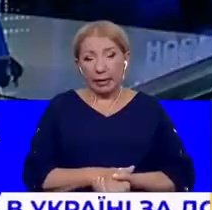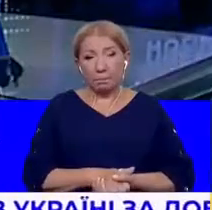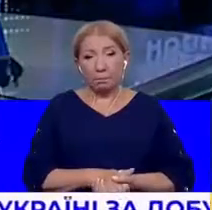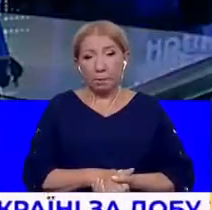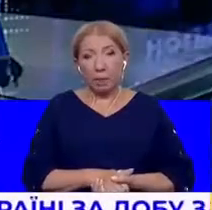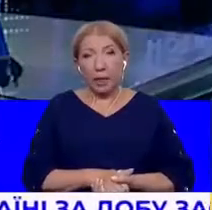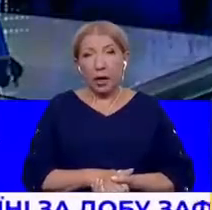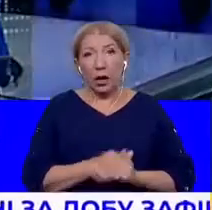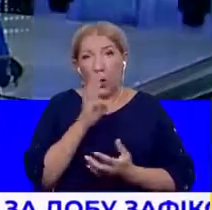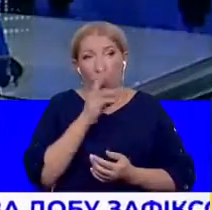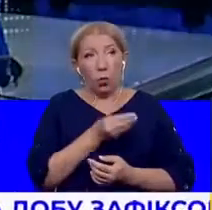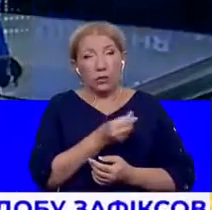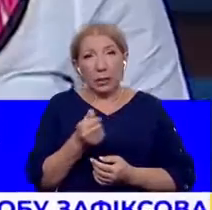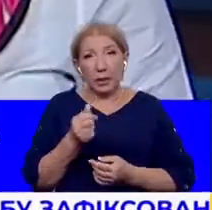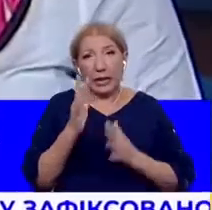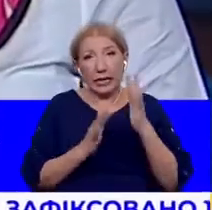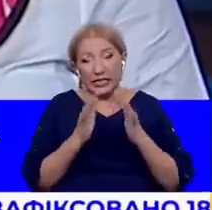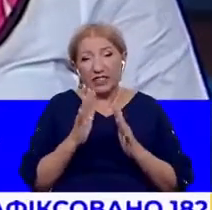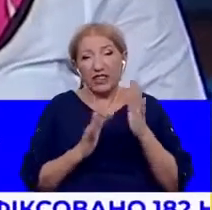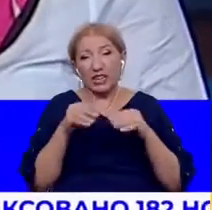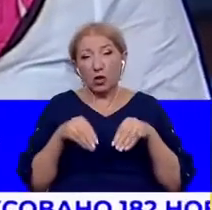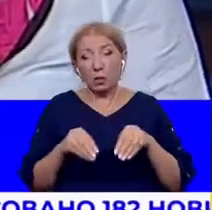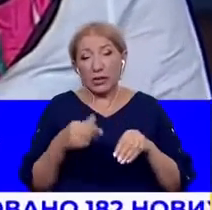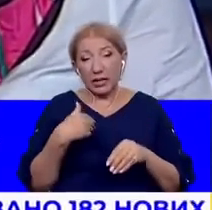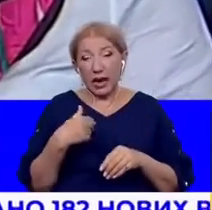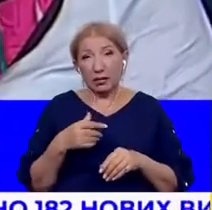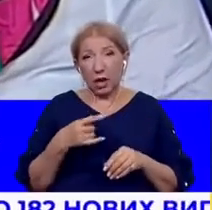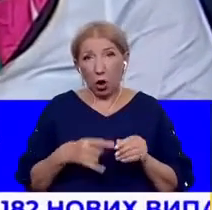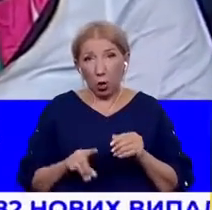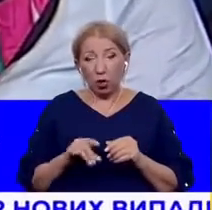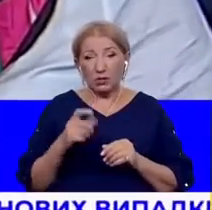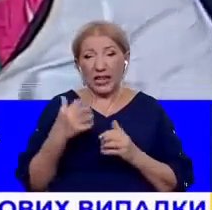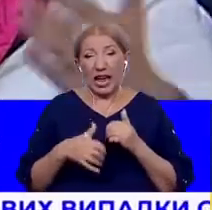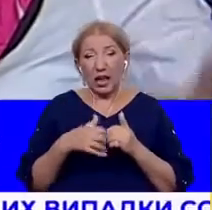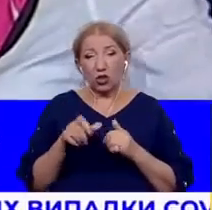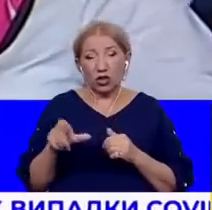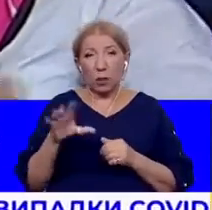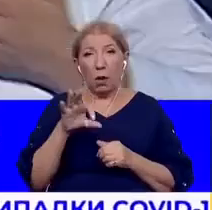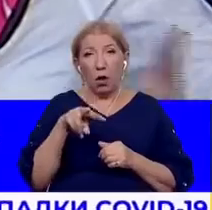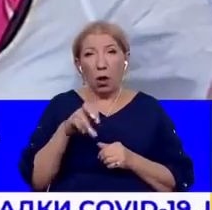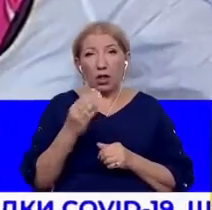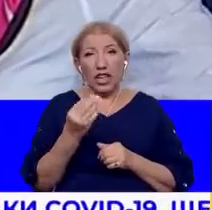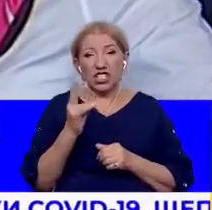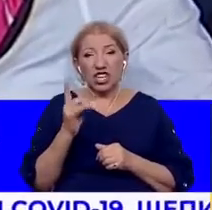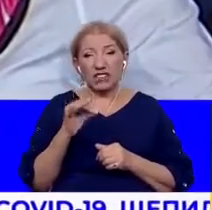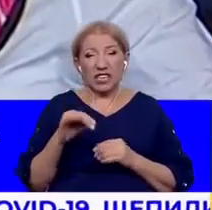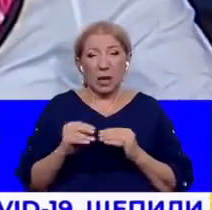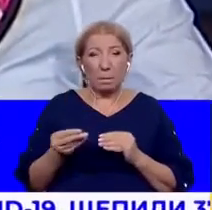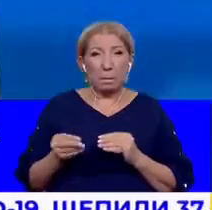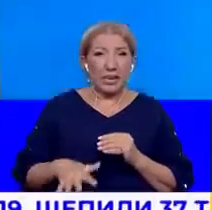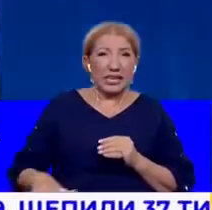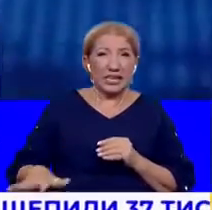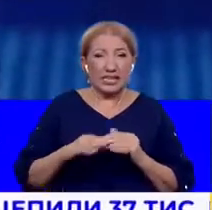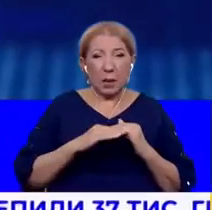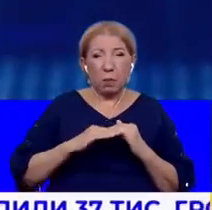Власне, утримання лісів і лісопосадок. От я з Херсонщини, там є Олешківські піски, одна з найбільших